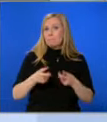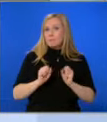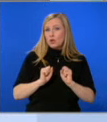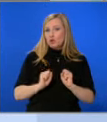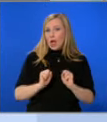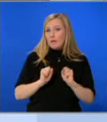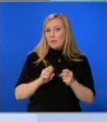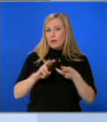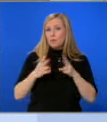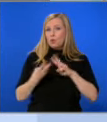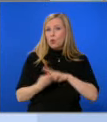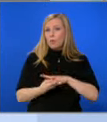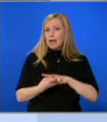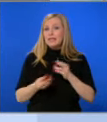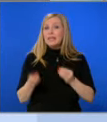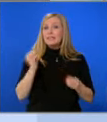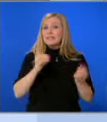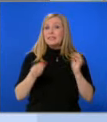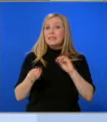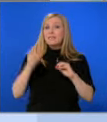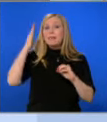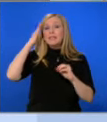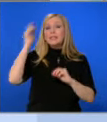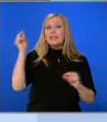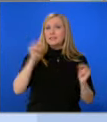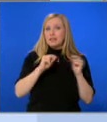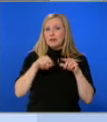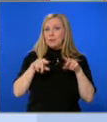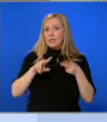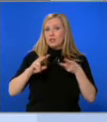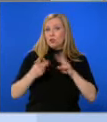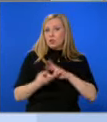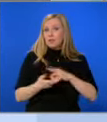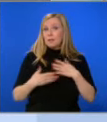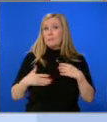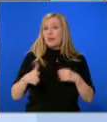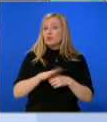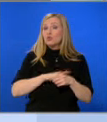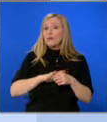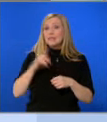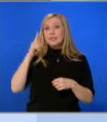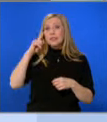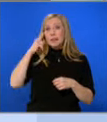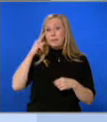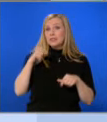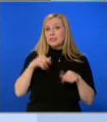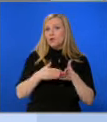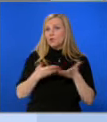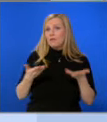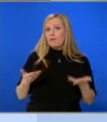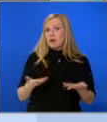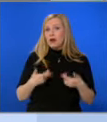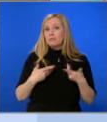ли промяна на състава на Министерския съвет при тази ротация? Има ли основания да се мисли за това и по отношение на Министерството